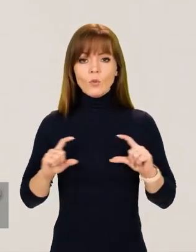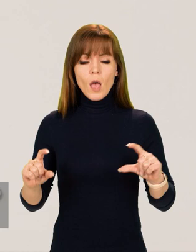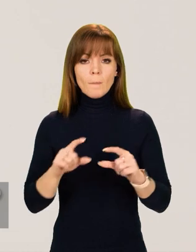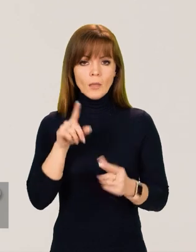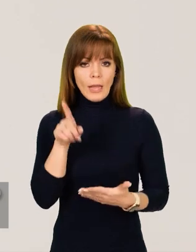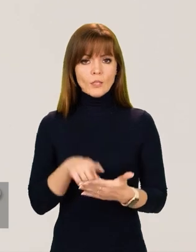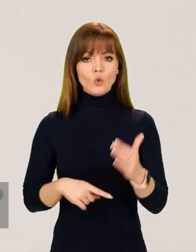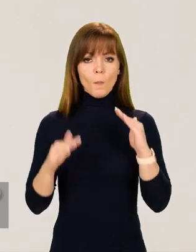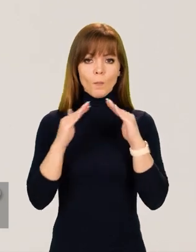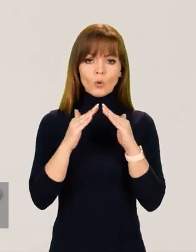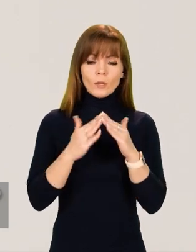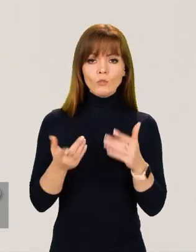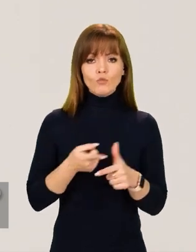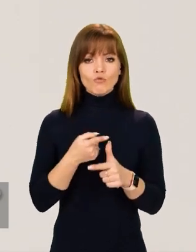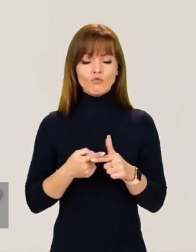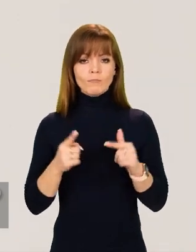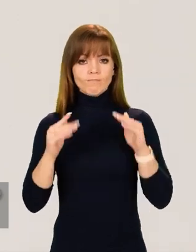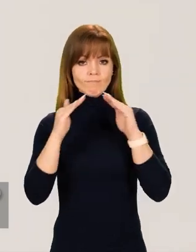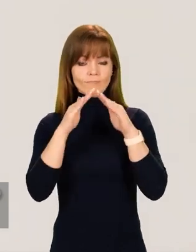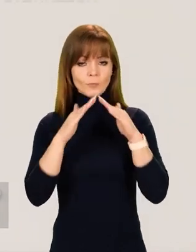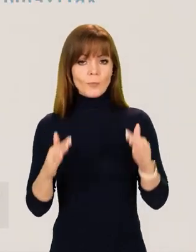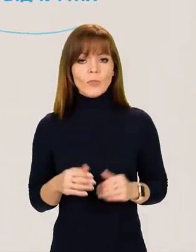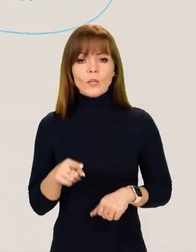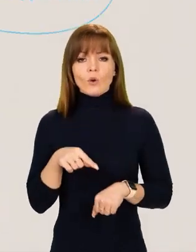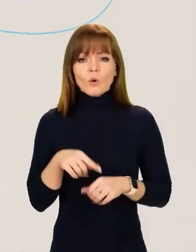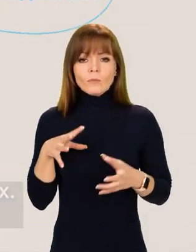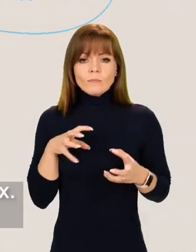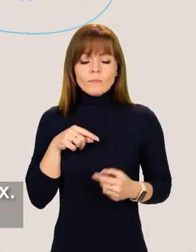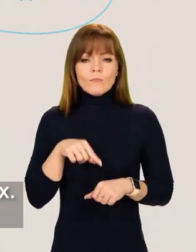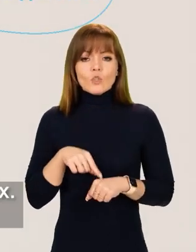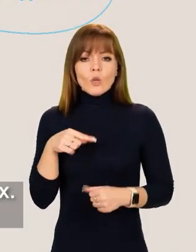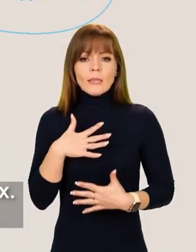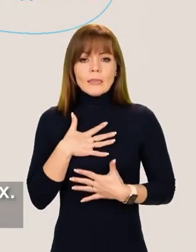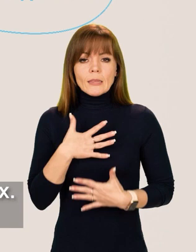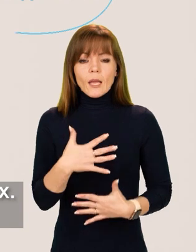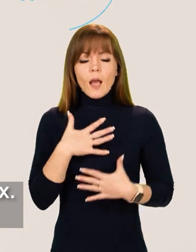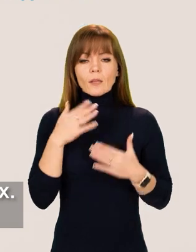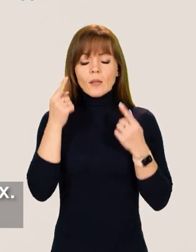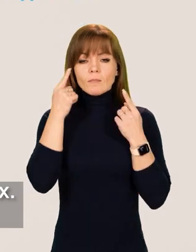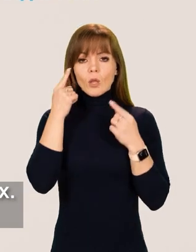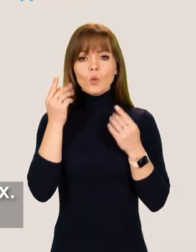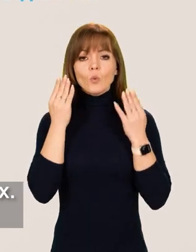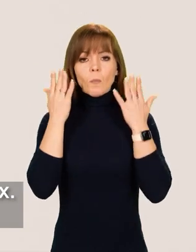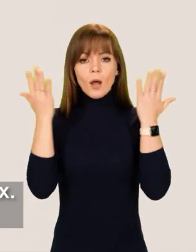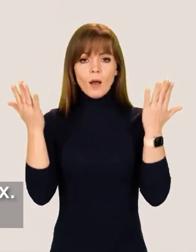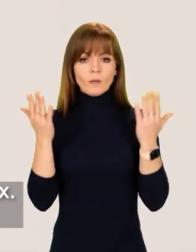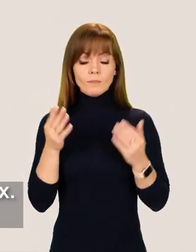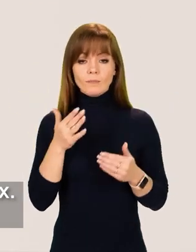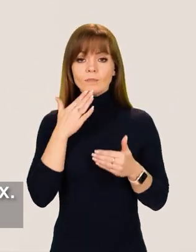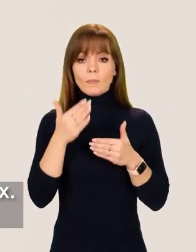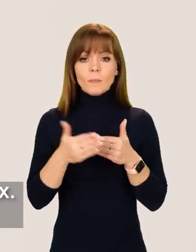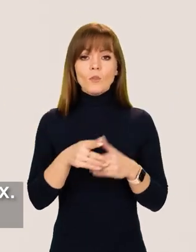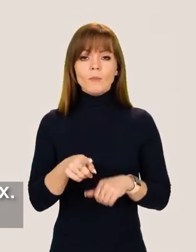це міцний фундамент надійного будинку, вежі чи фортеці. Сконцентруйся на відчуттях, диханні,